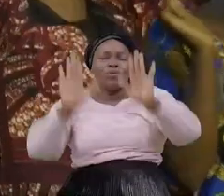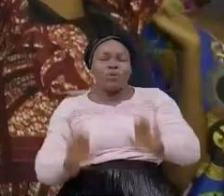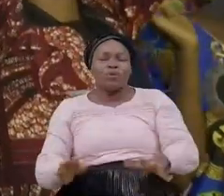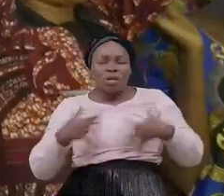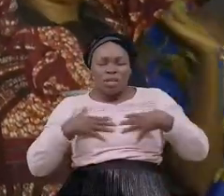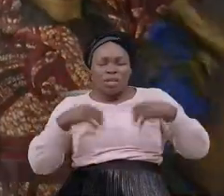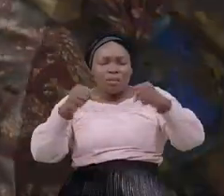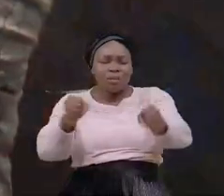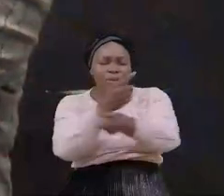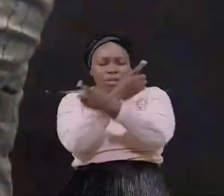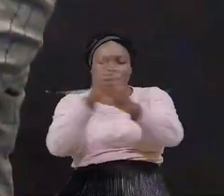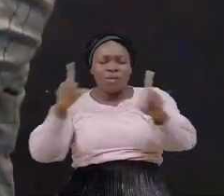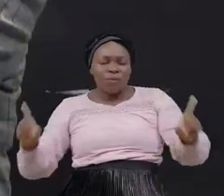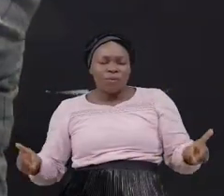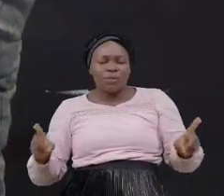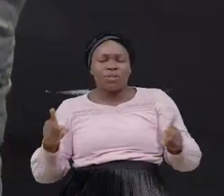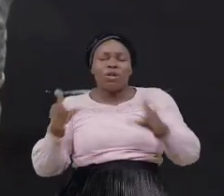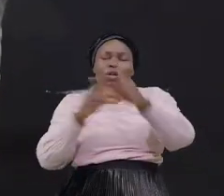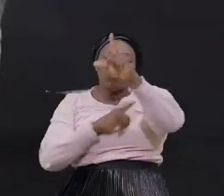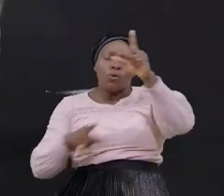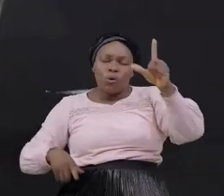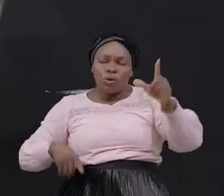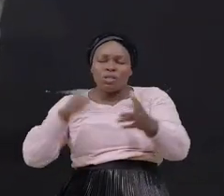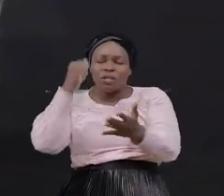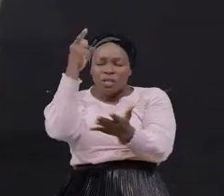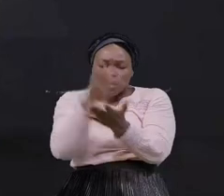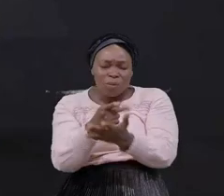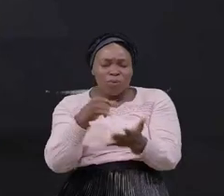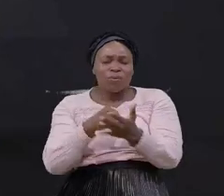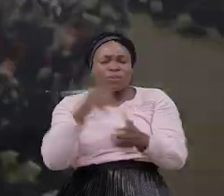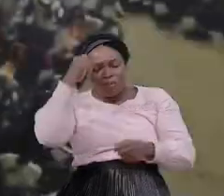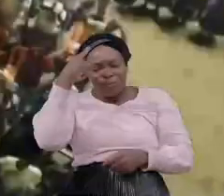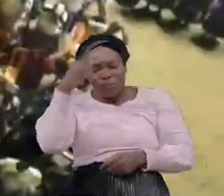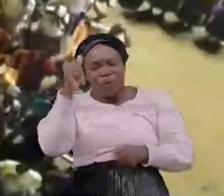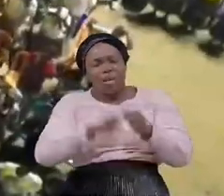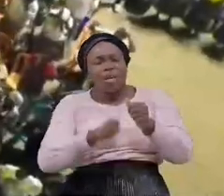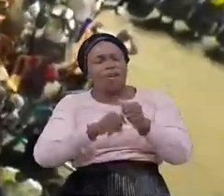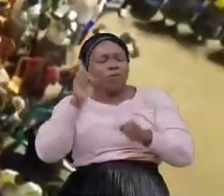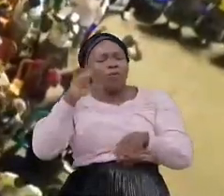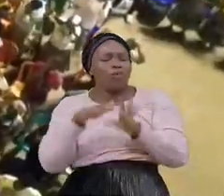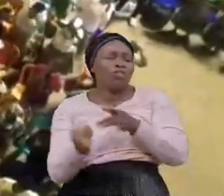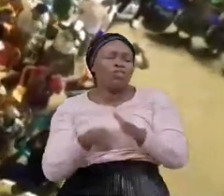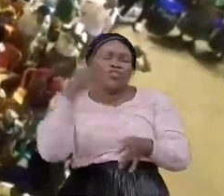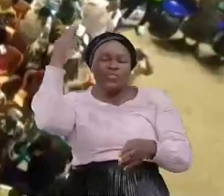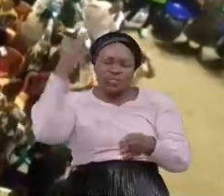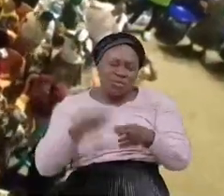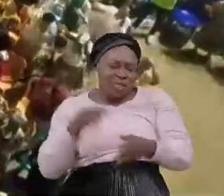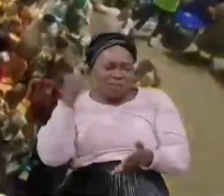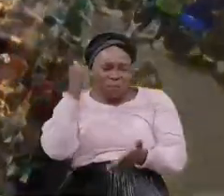la délivrance. Seigneur, confirme-le pour tout le monde au nom de Jésus-Christ.